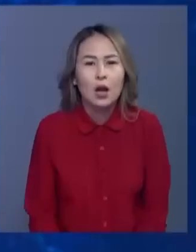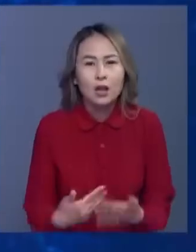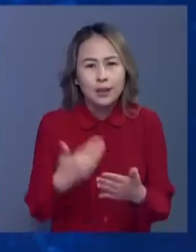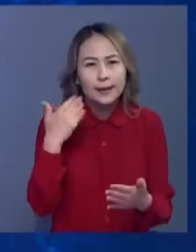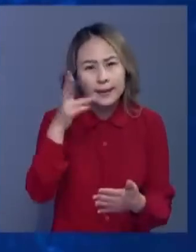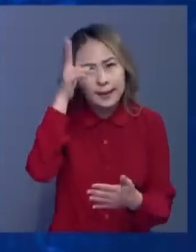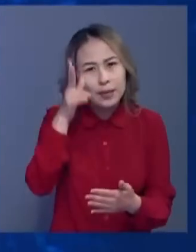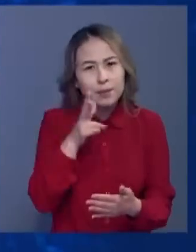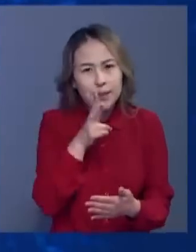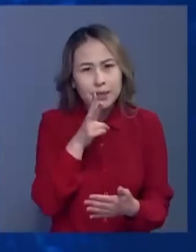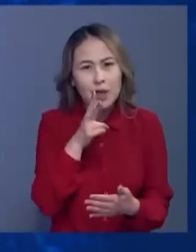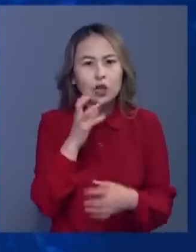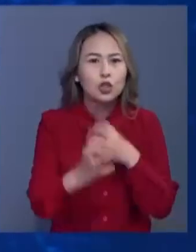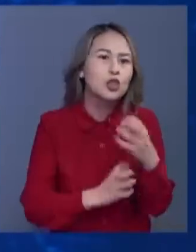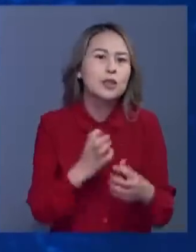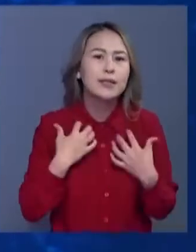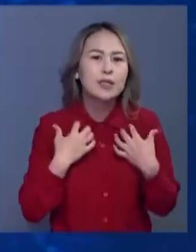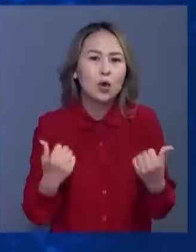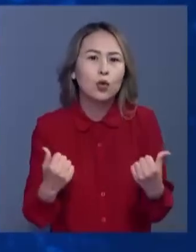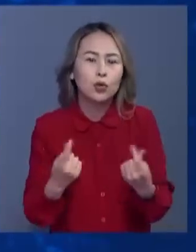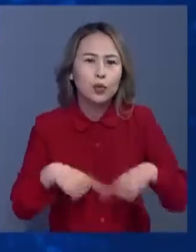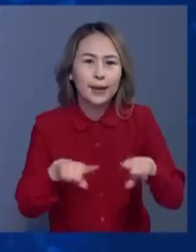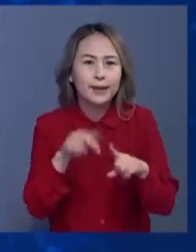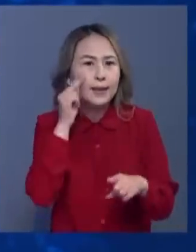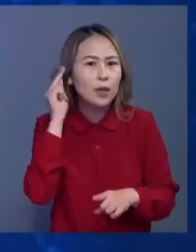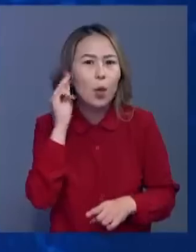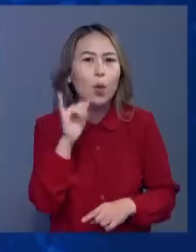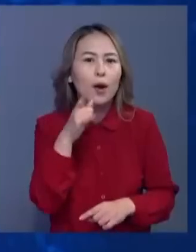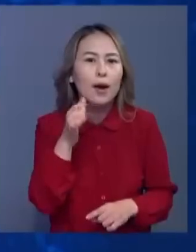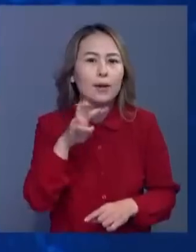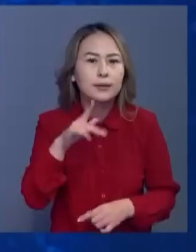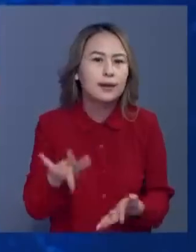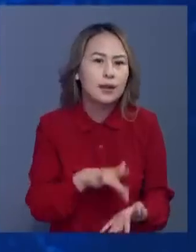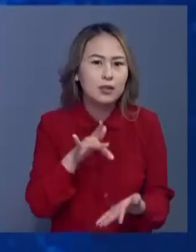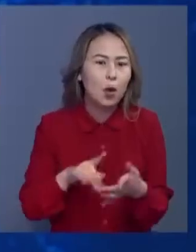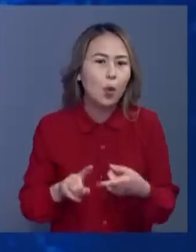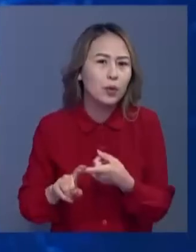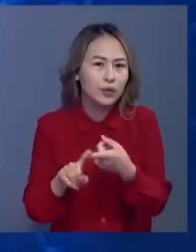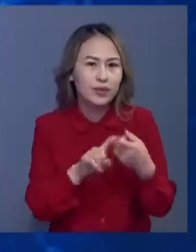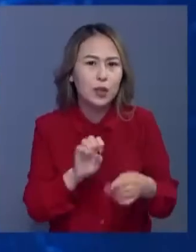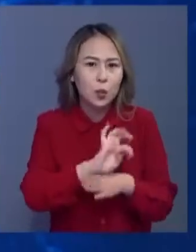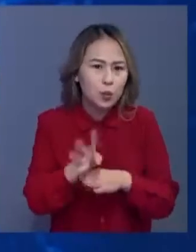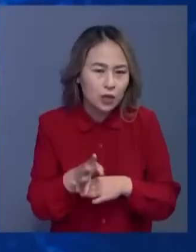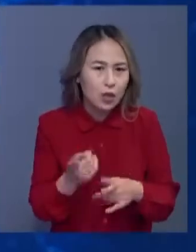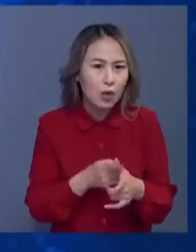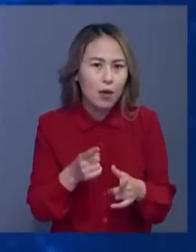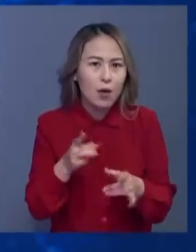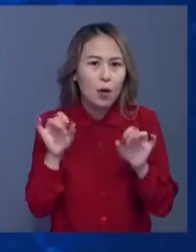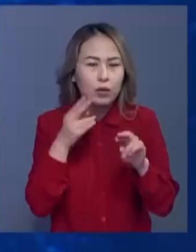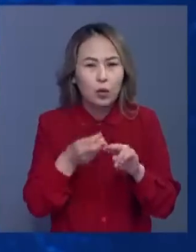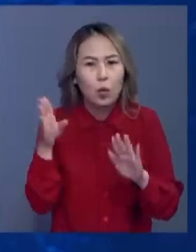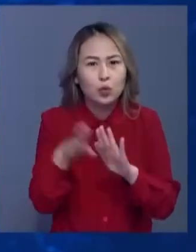Осыдан тура 3 ай бұрын дүниежүзілік денсаулық сақтау ұйымы Қытайдың Ухан қаласында коронавирустың өршуі туралы